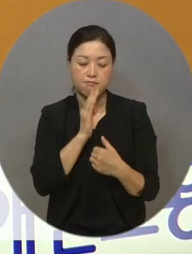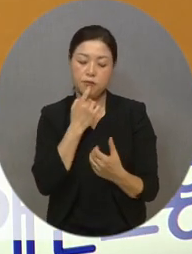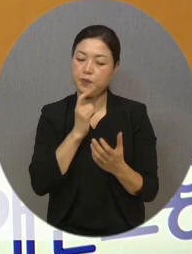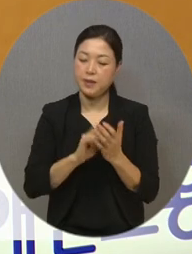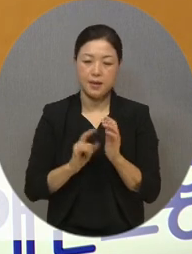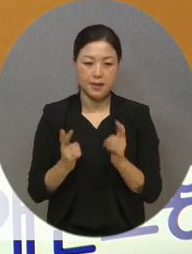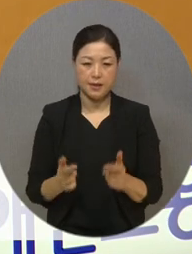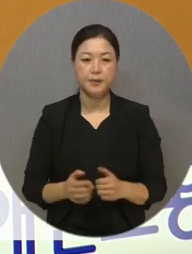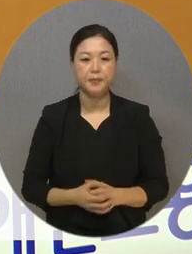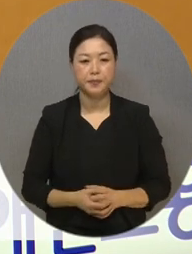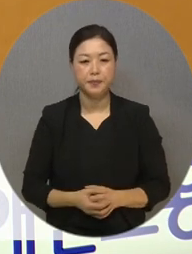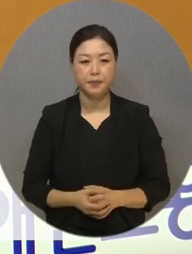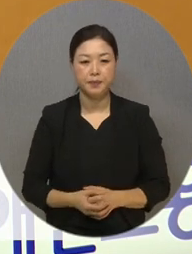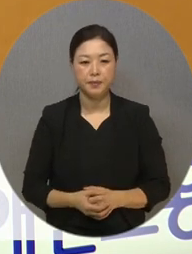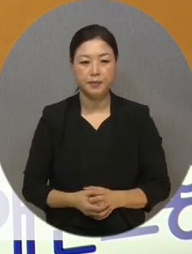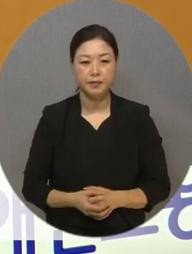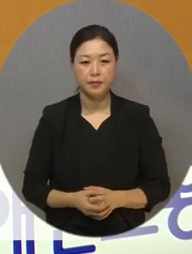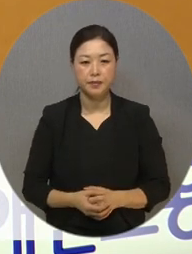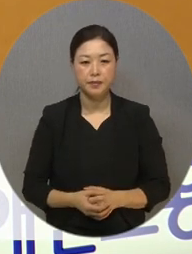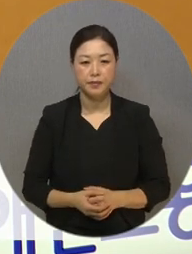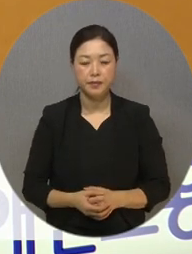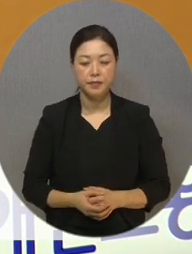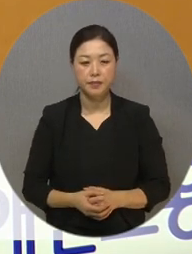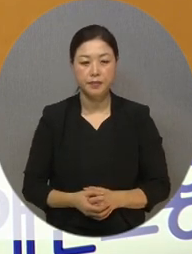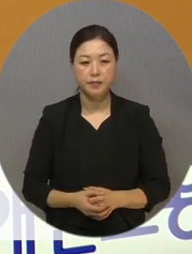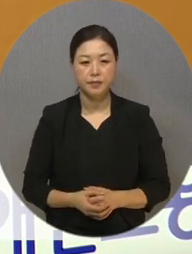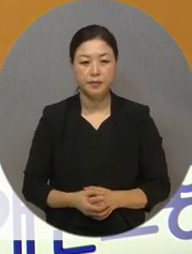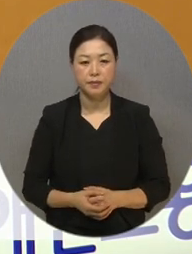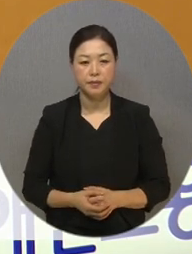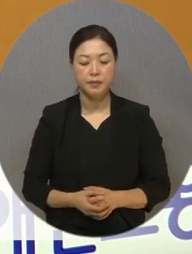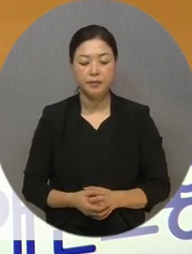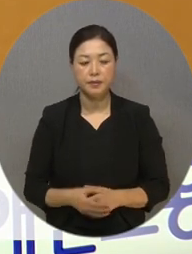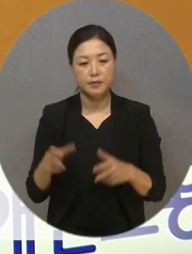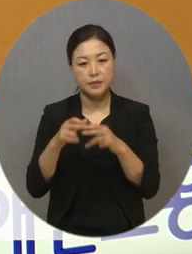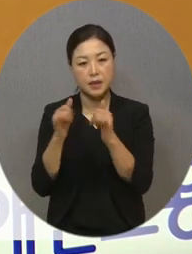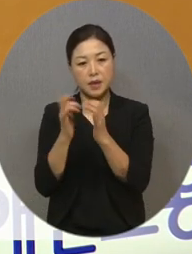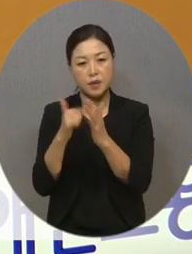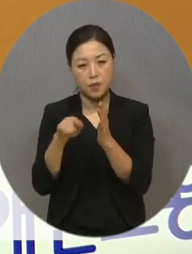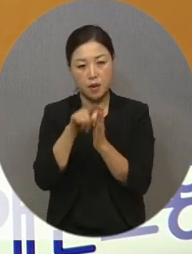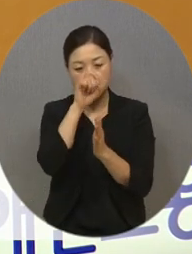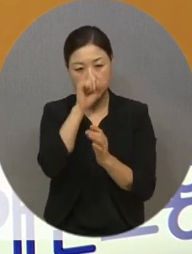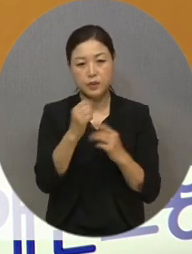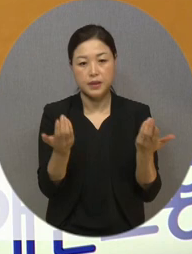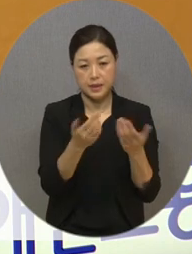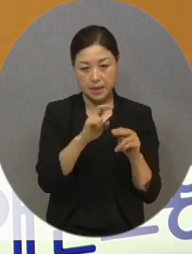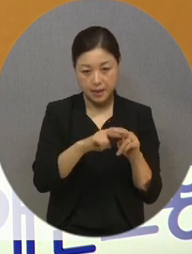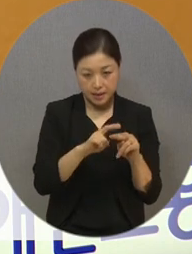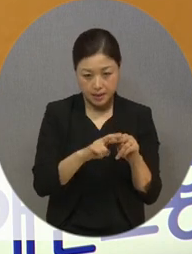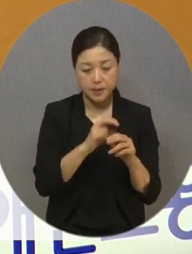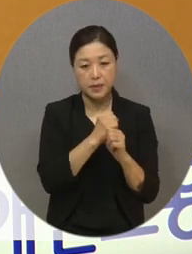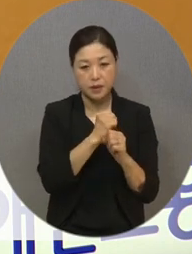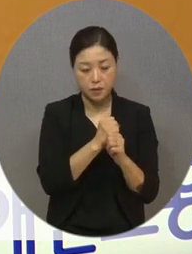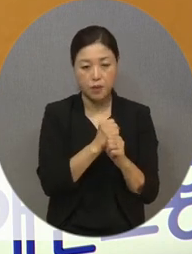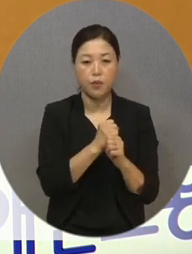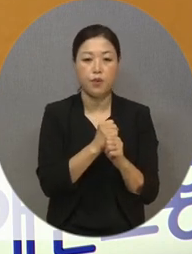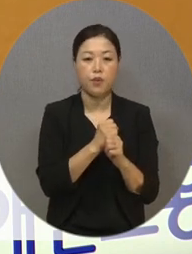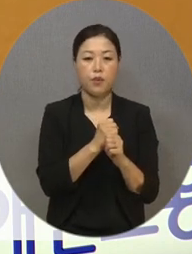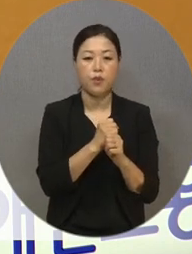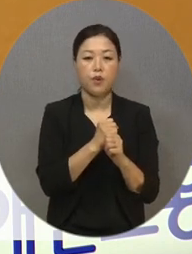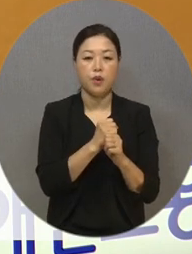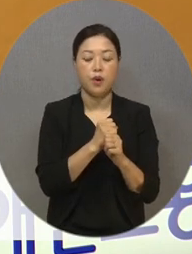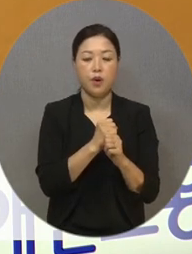애은 않은 그런 현실입니다 이들 위한 양 자리 출과